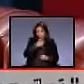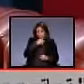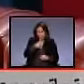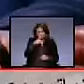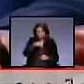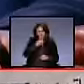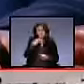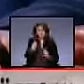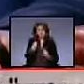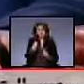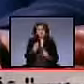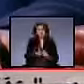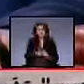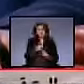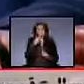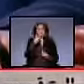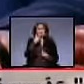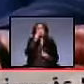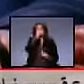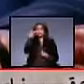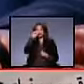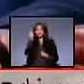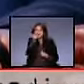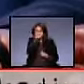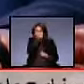هي طب بس كده يعني خطوط عريضه.